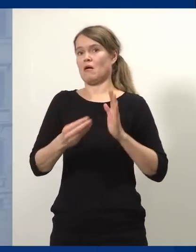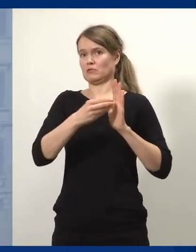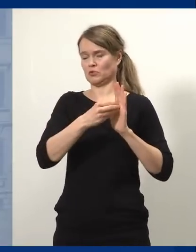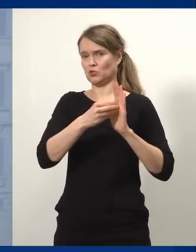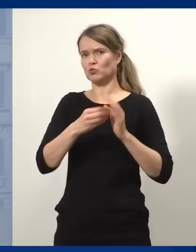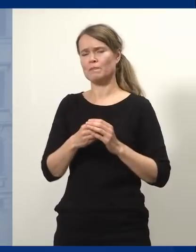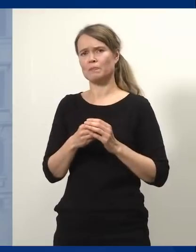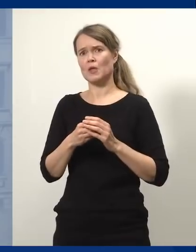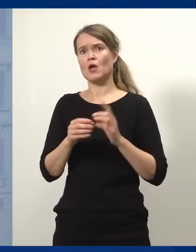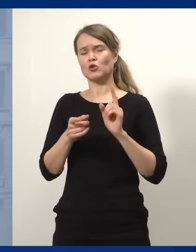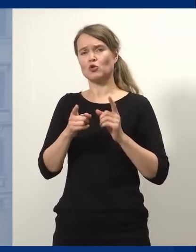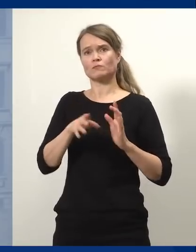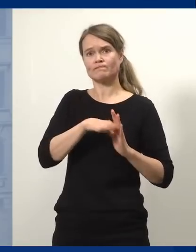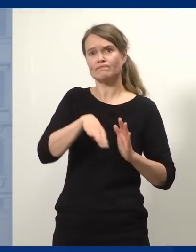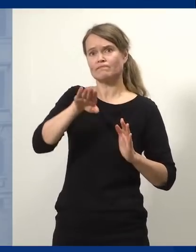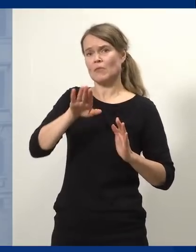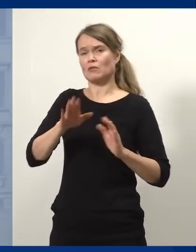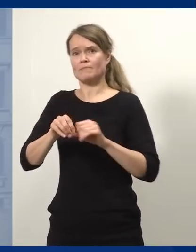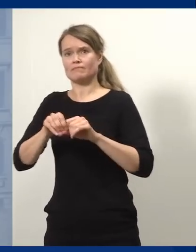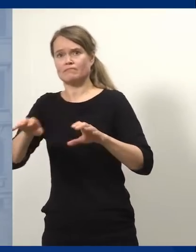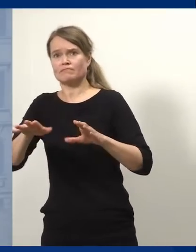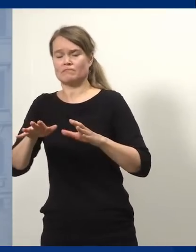Leviämis- ja kiihtymisalueilla suljettavia